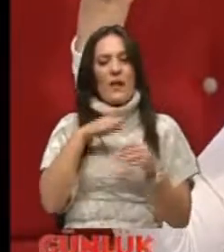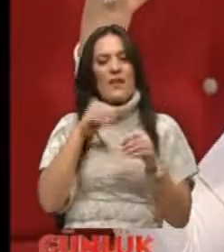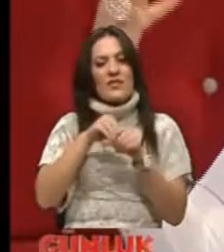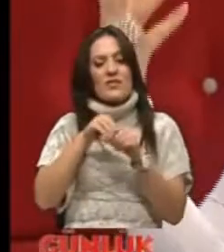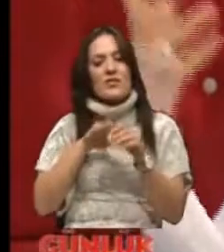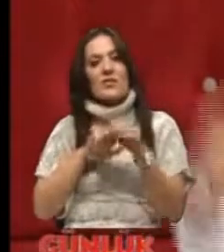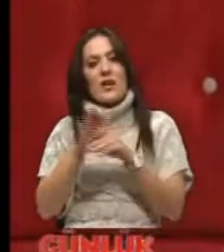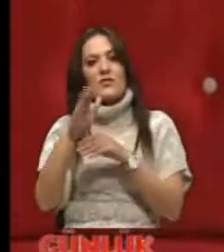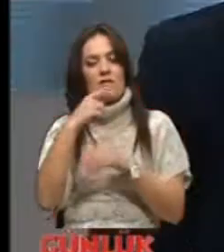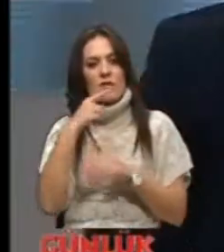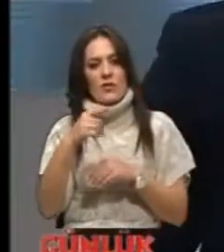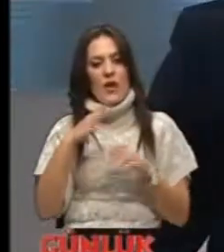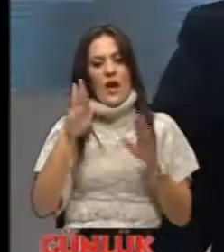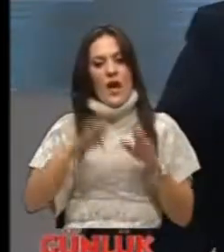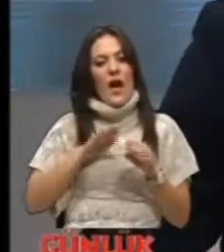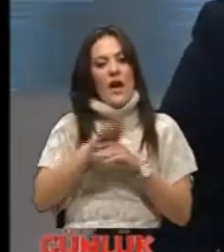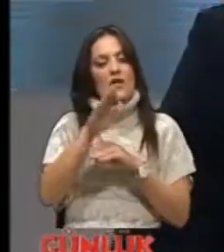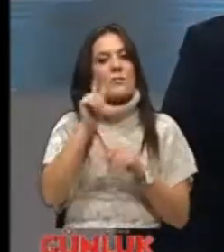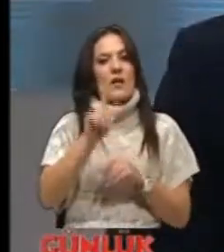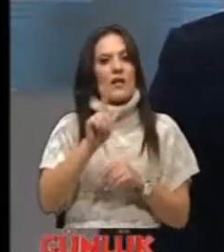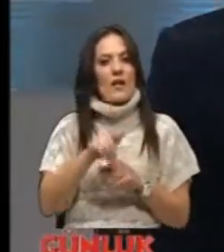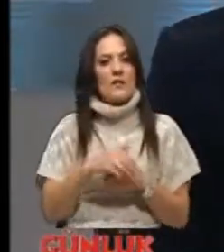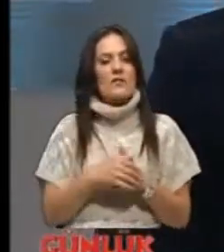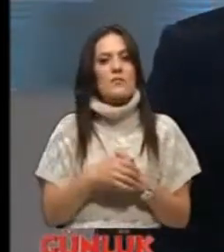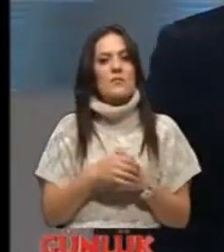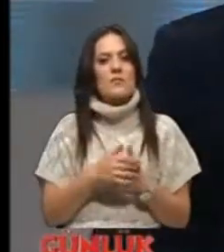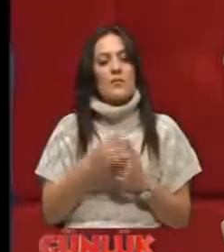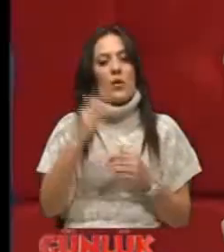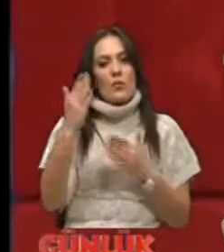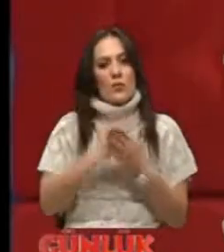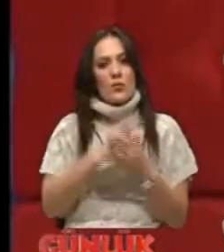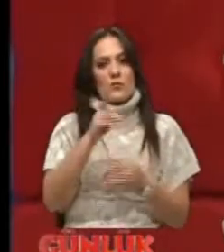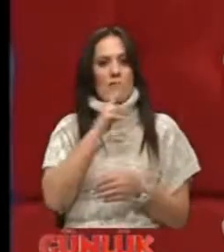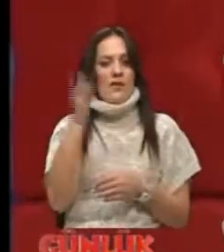diyor yaşa, yani. Yaşa tabii. Hayatta demek kalmak istiyor, lazım. Anladığım kadarıyla. Efendim programımızın sonuna geldik.